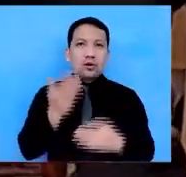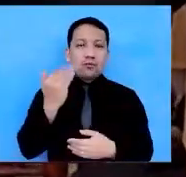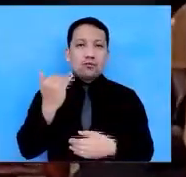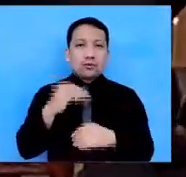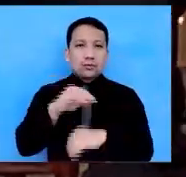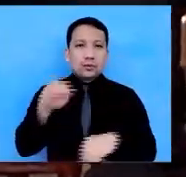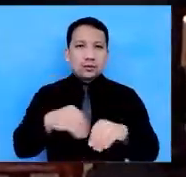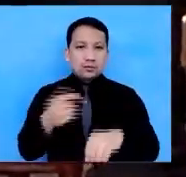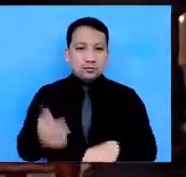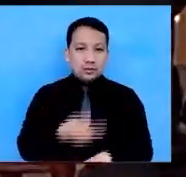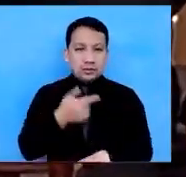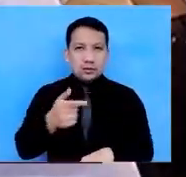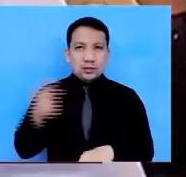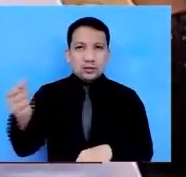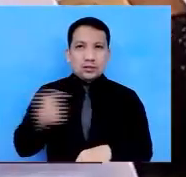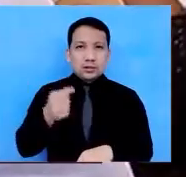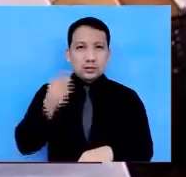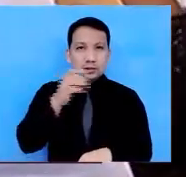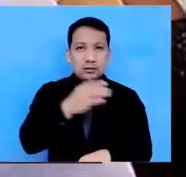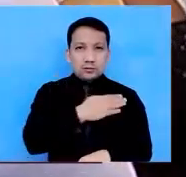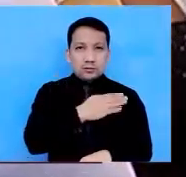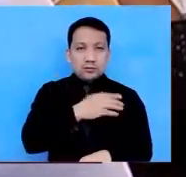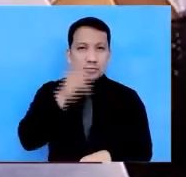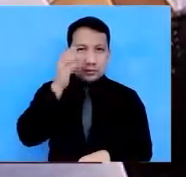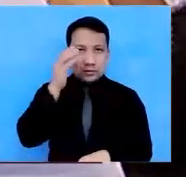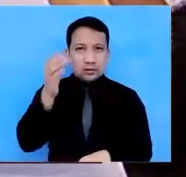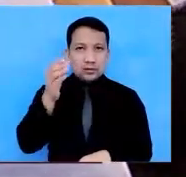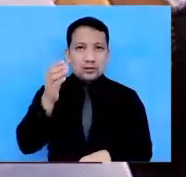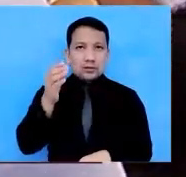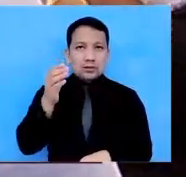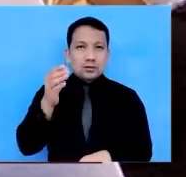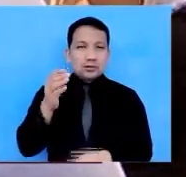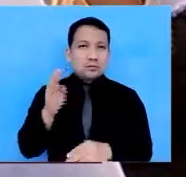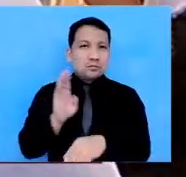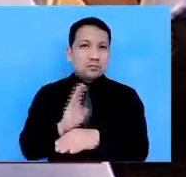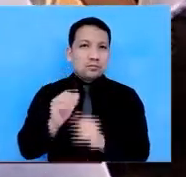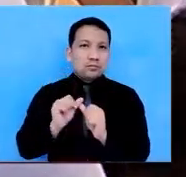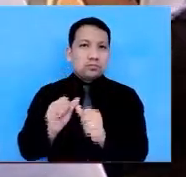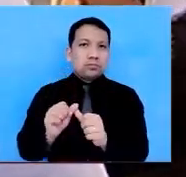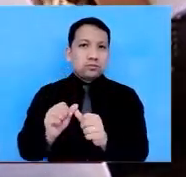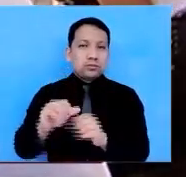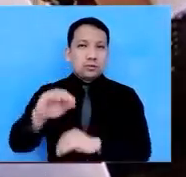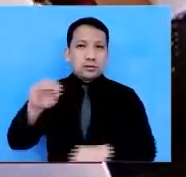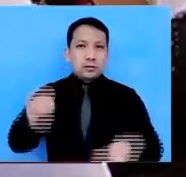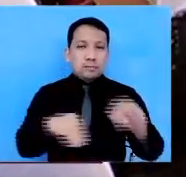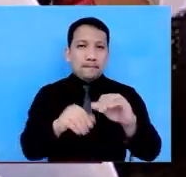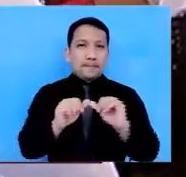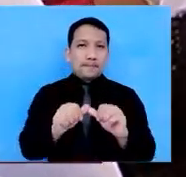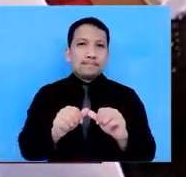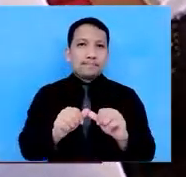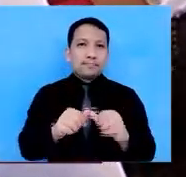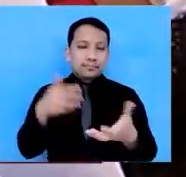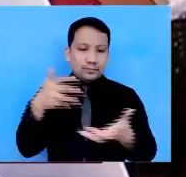ang pagkatalaga kay Katapang. We're not in the business of just replacing people just like that. We have to study the